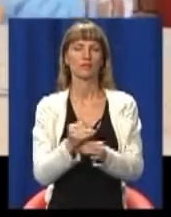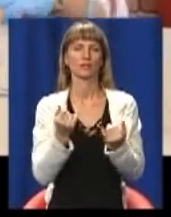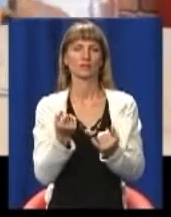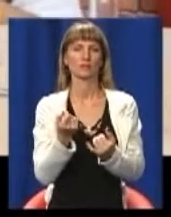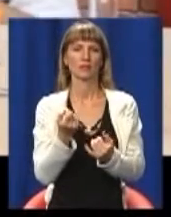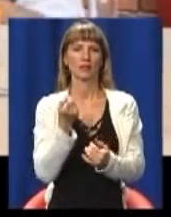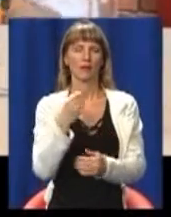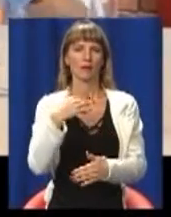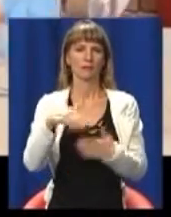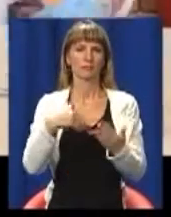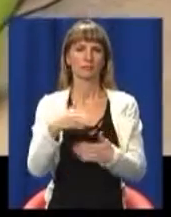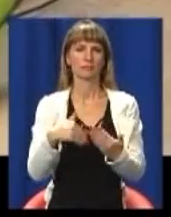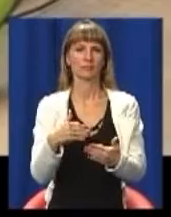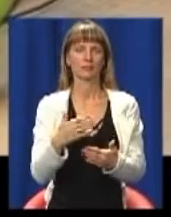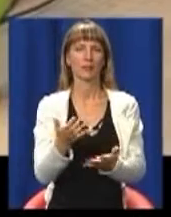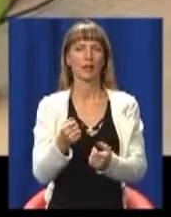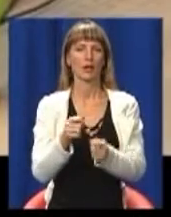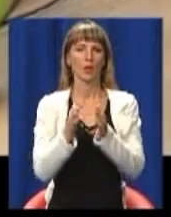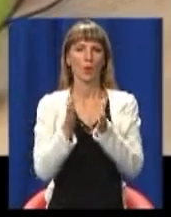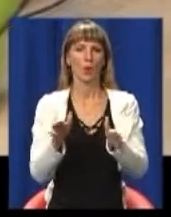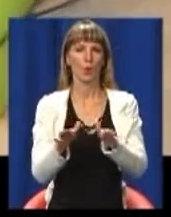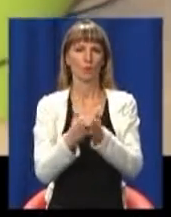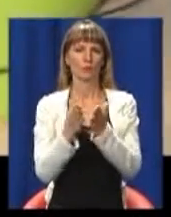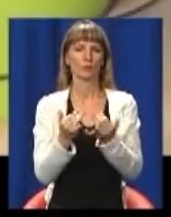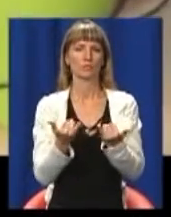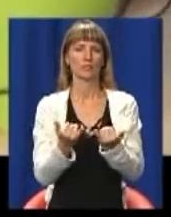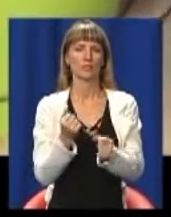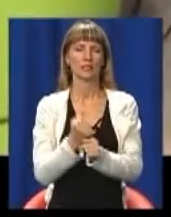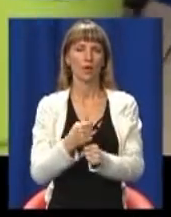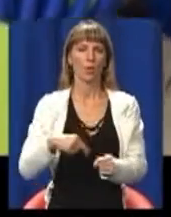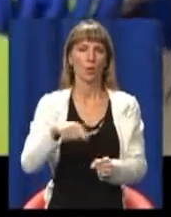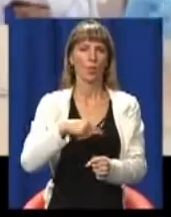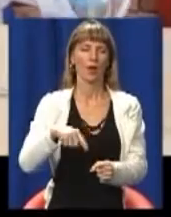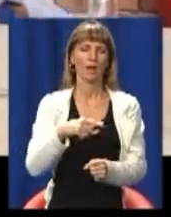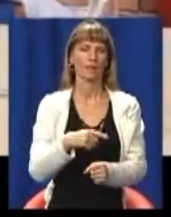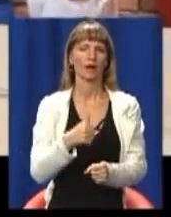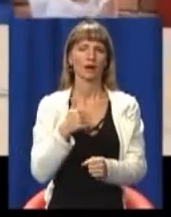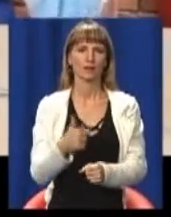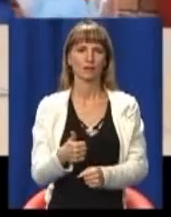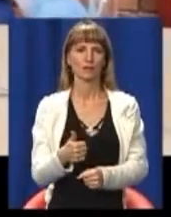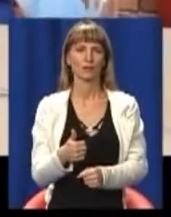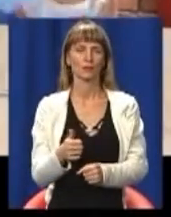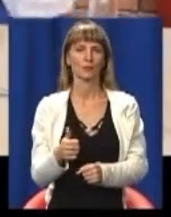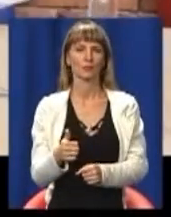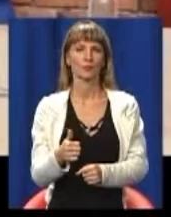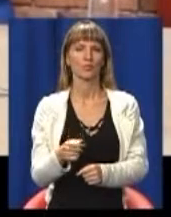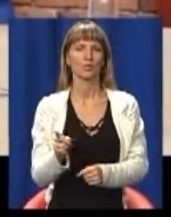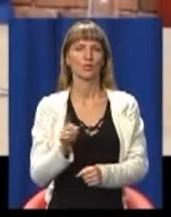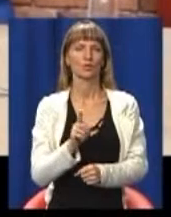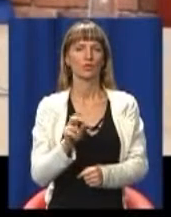збовтати. Беріть колбу і ось так от робіть. Так, кругові такі рухи, дуже добре. Тепер,